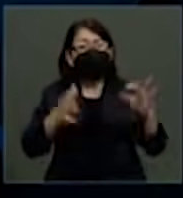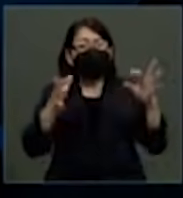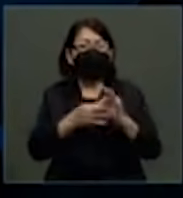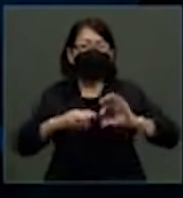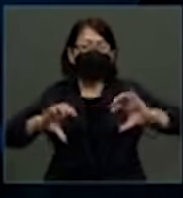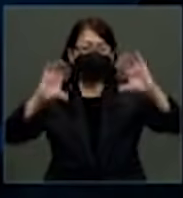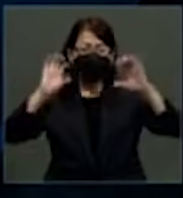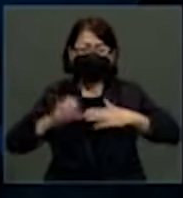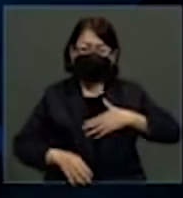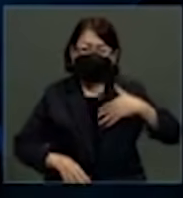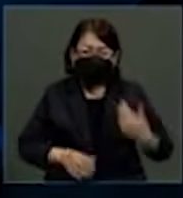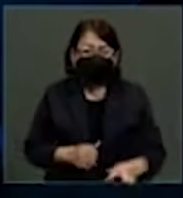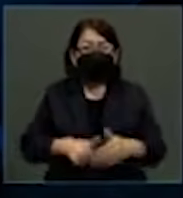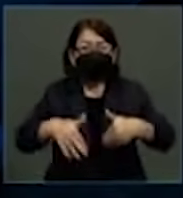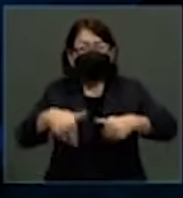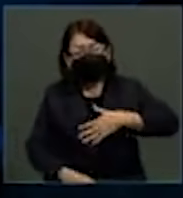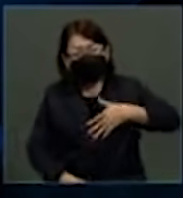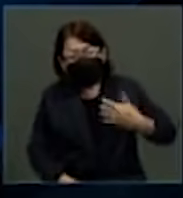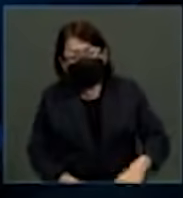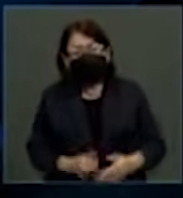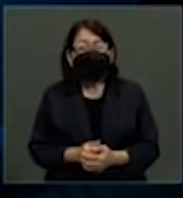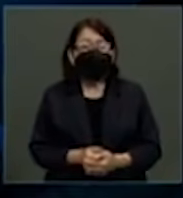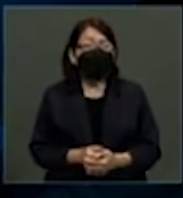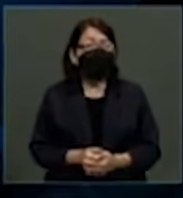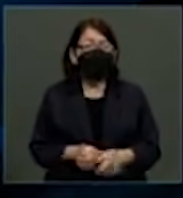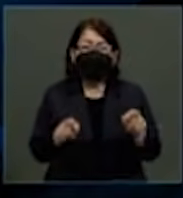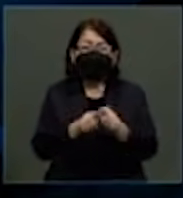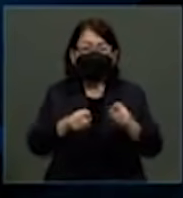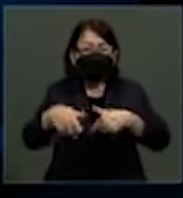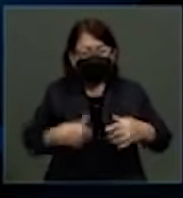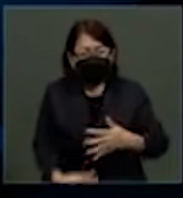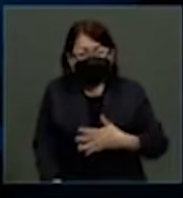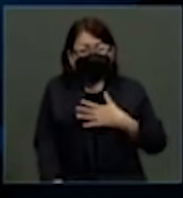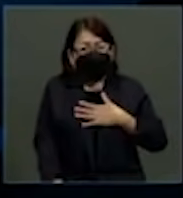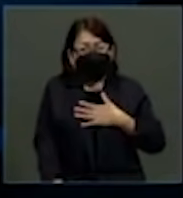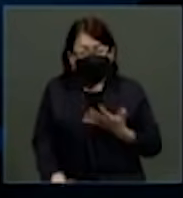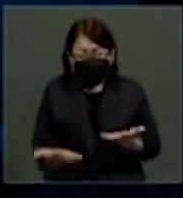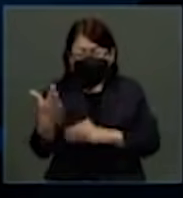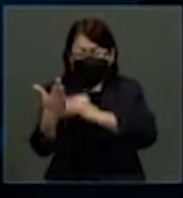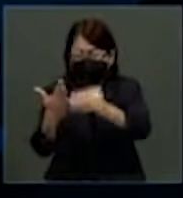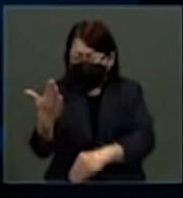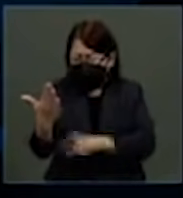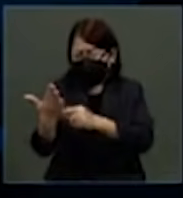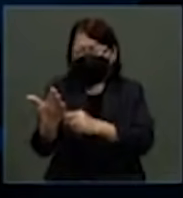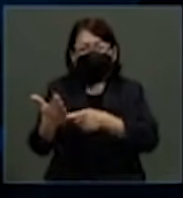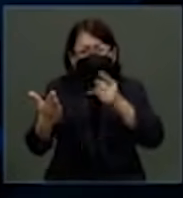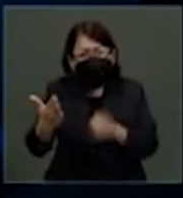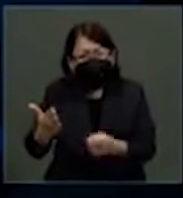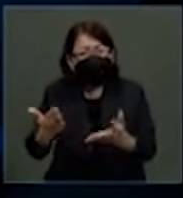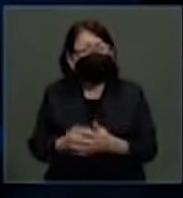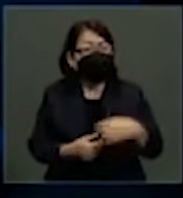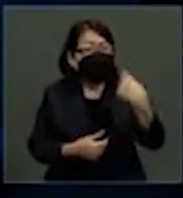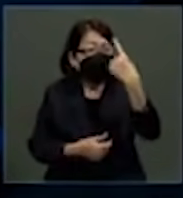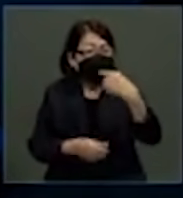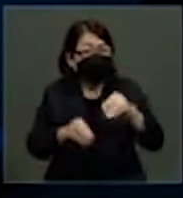ารทำให้เกิดความเข้าใจผิดในสถานการณ์ฉุกเฉินอันกระทบต่อความมั่นคงของรัฐหรือความสงบเรียบร้อยห